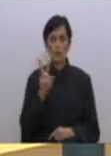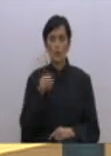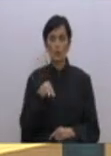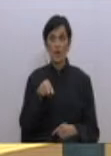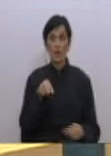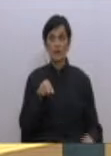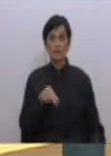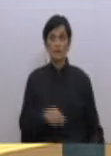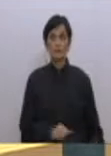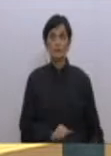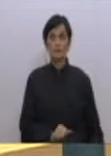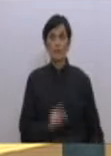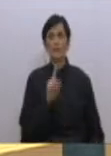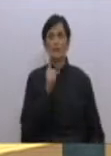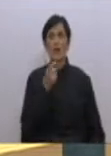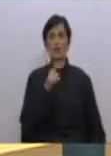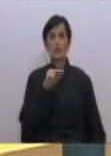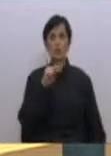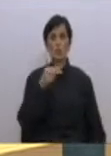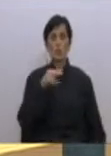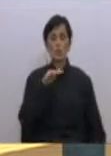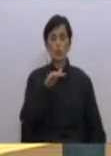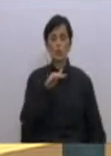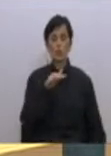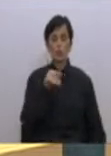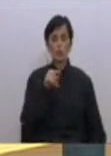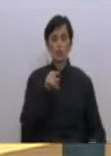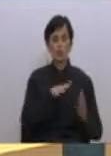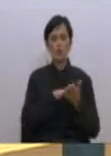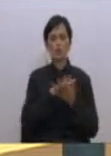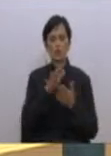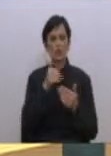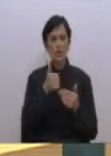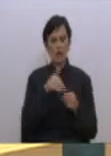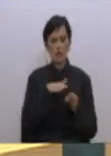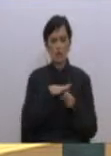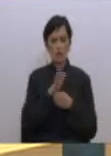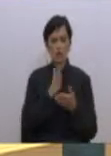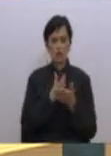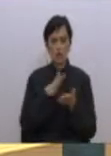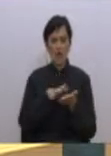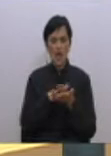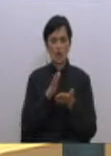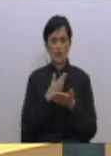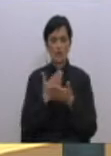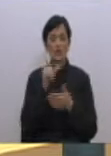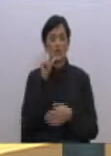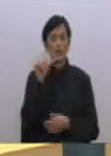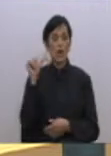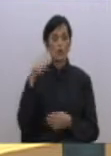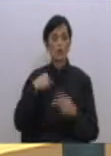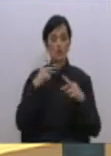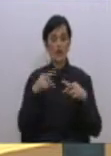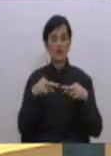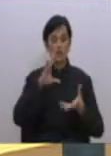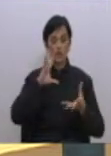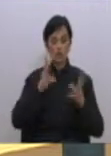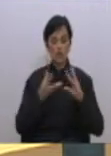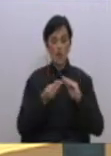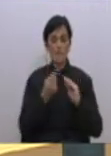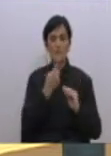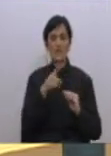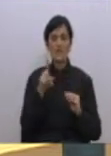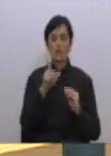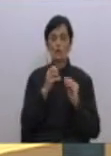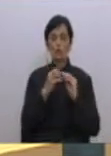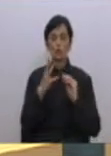lari. Acesta va fi bugetul de hârjut națiunii, să cât să cum au tăiat și strule băgop, și în cazul acesta strule băbișe de cât jam și cuțmet